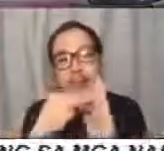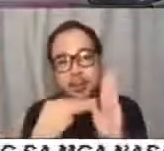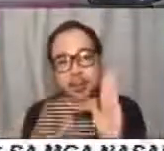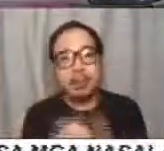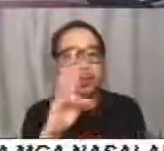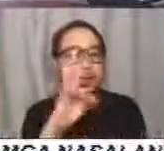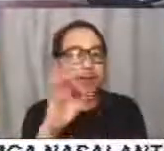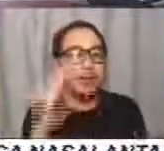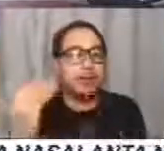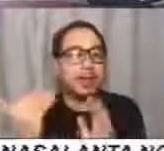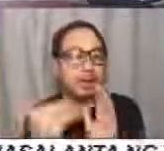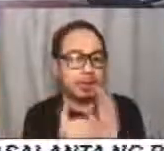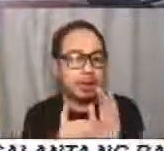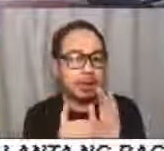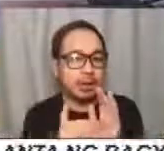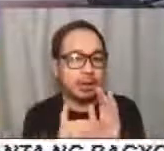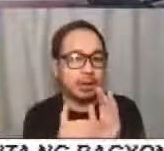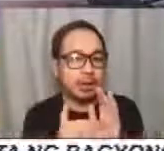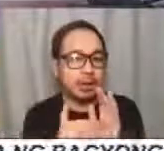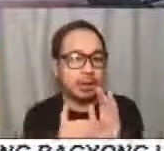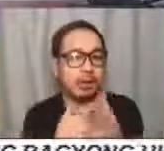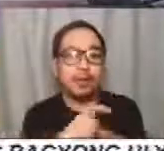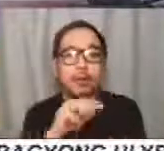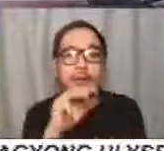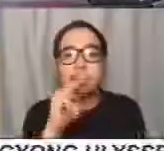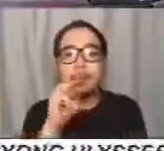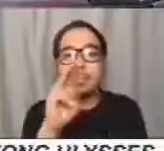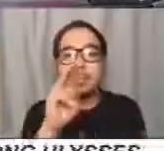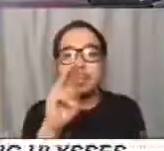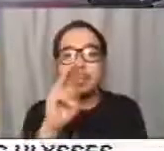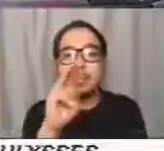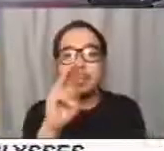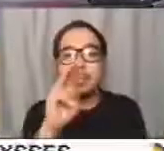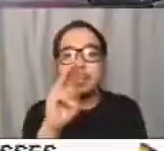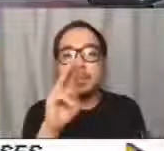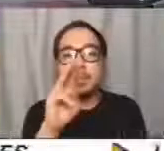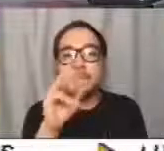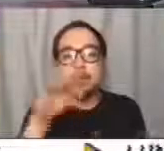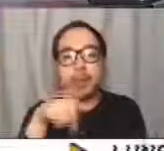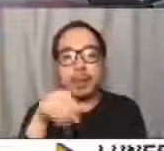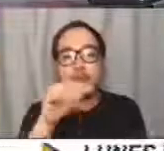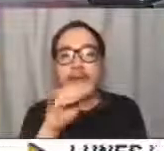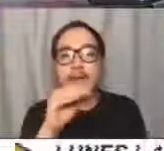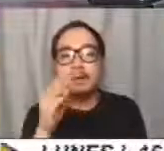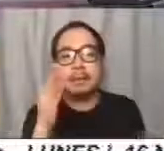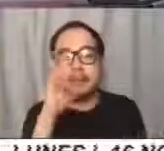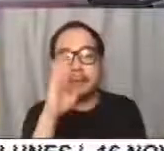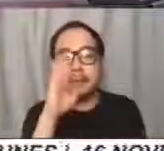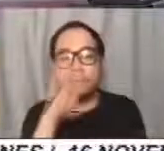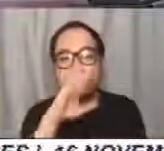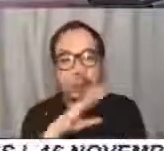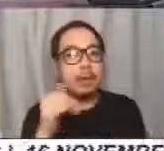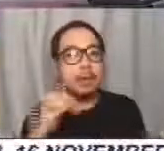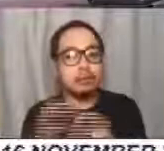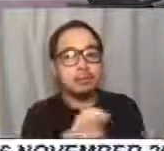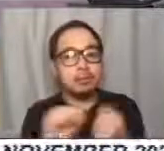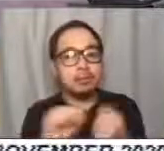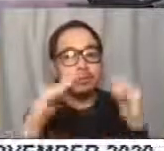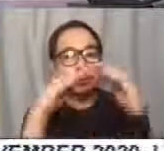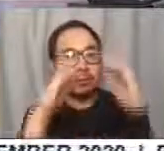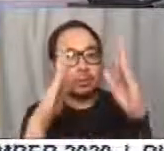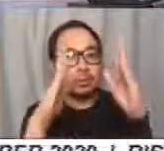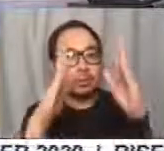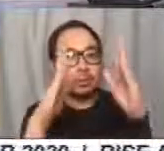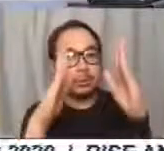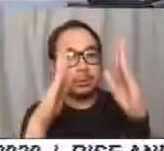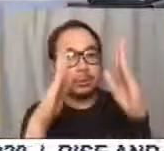po ito with Aljo Bendijo sa Rise and Shine Pilipinas. Sir? Good morning po, ma'am. Good morning, Sir Aljo. At sa lahat po na ating mga kababayan,